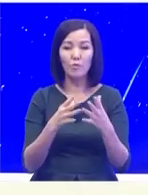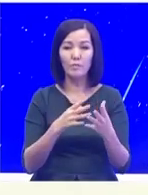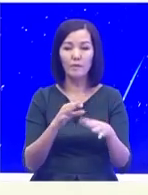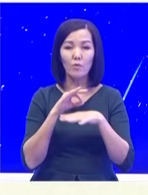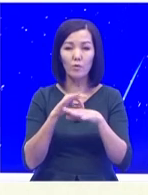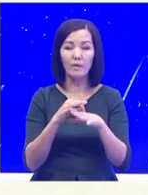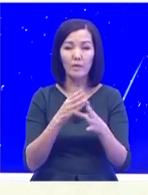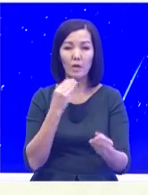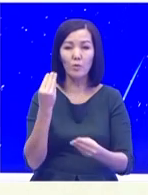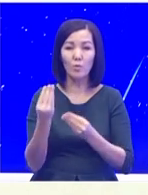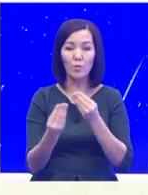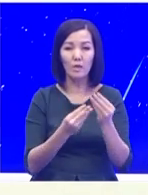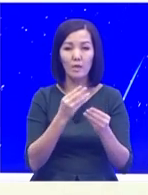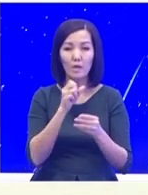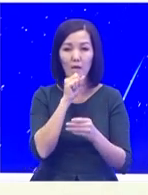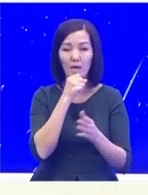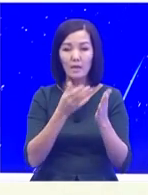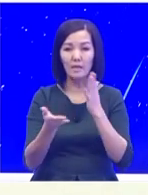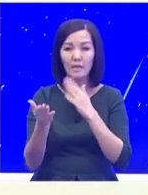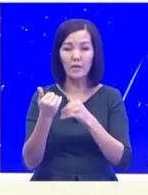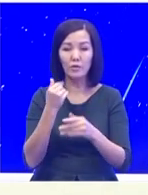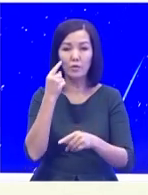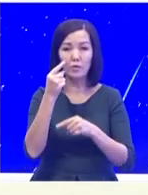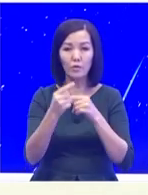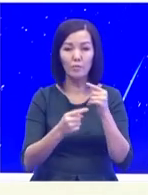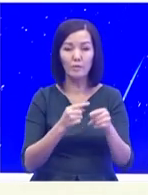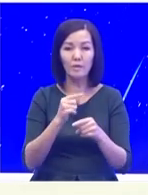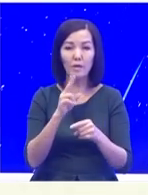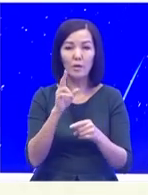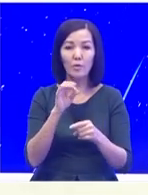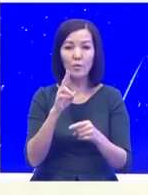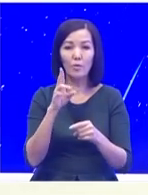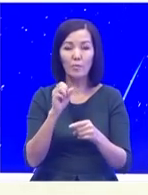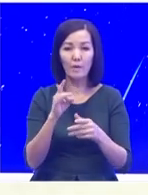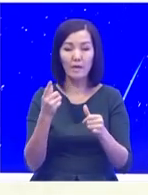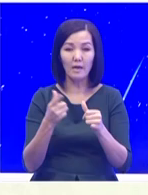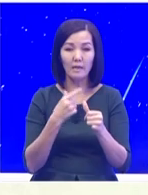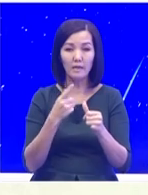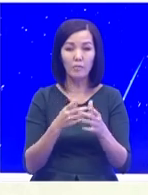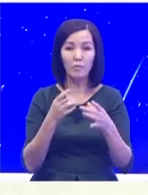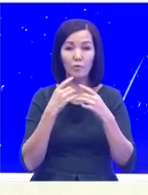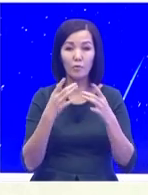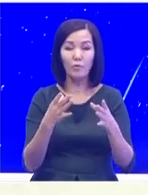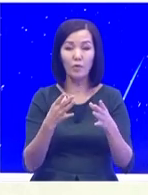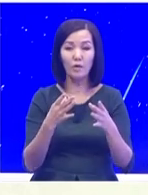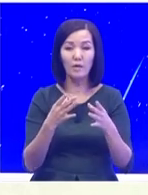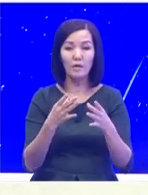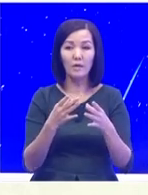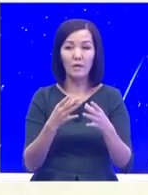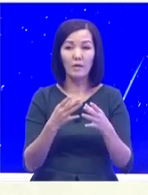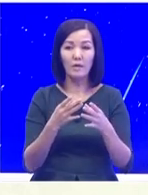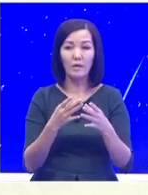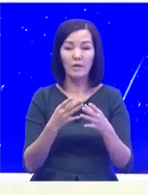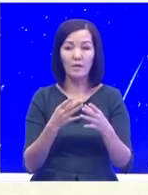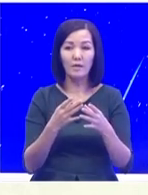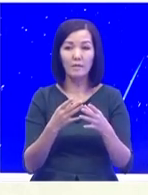жатқан ата дәстүріміз ғой еді көкпар деген. Сол енді құтты болсын, бұл той бір жағы. Тойымыз құтты болсын.